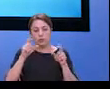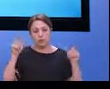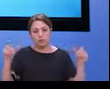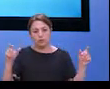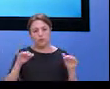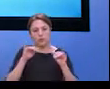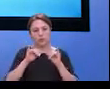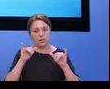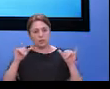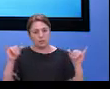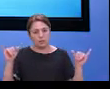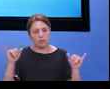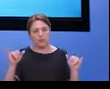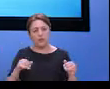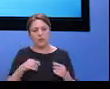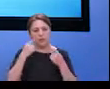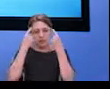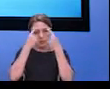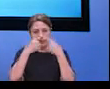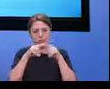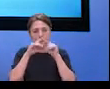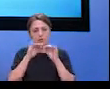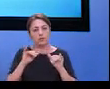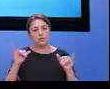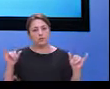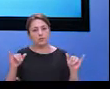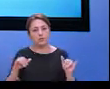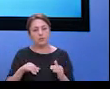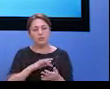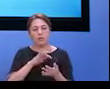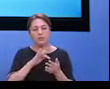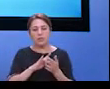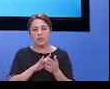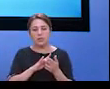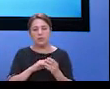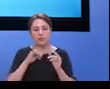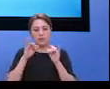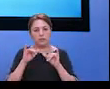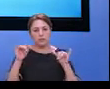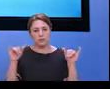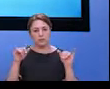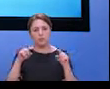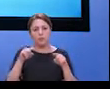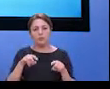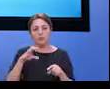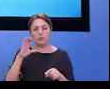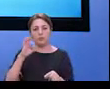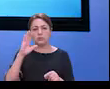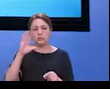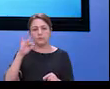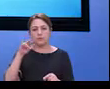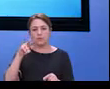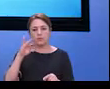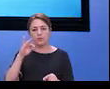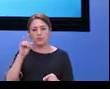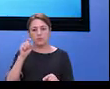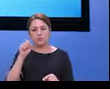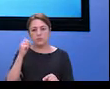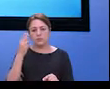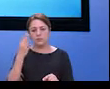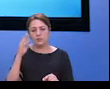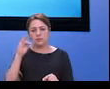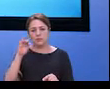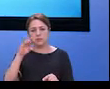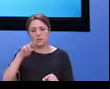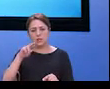taraqqiyoti yoki bo'lmasam texnikaning taraqqiyoti, shaharlarning taraqqiyoti bu sivilizatsiya degan so'z bilan